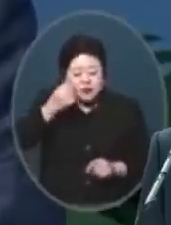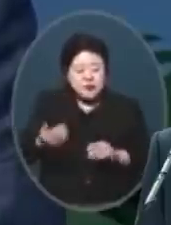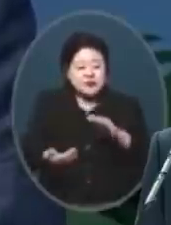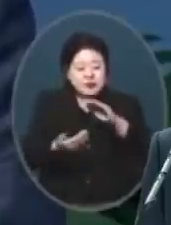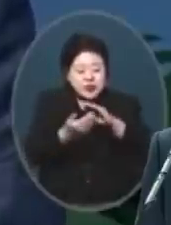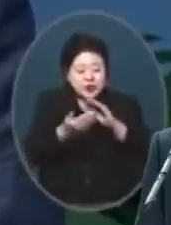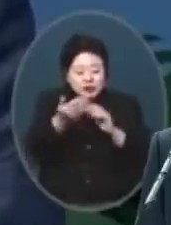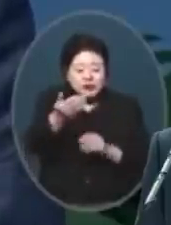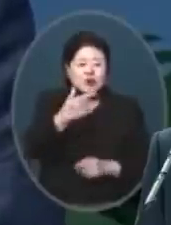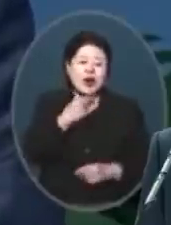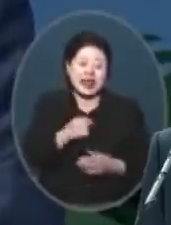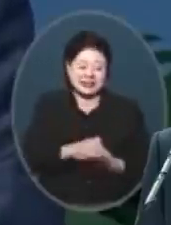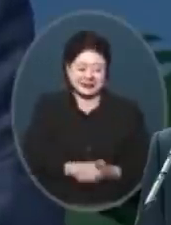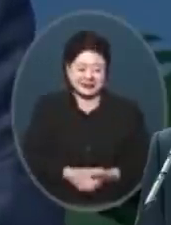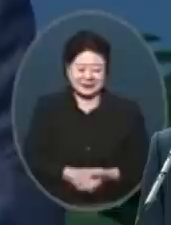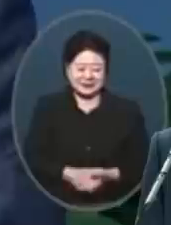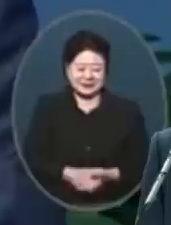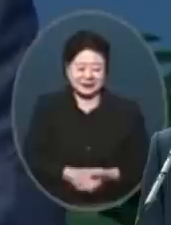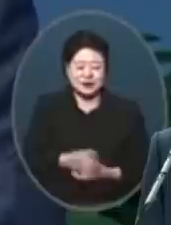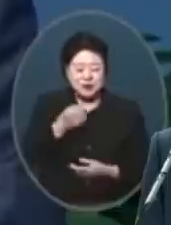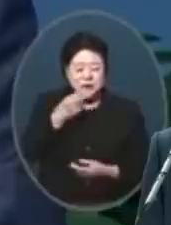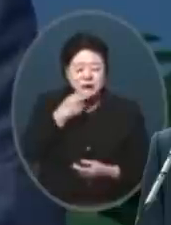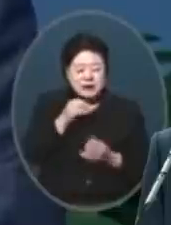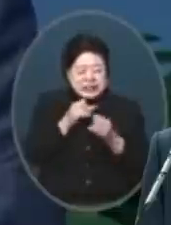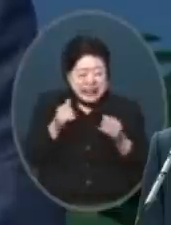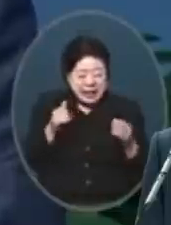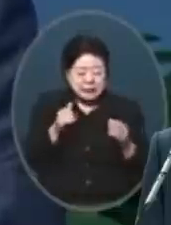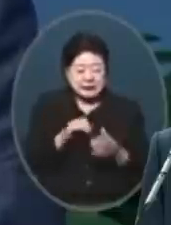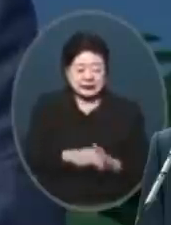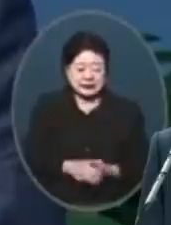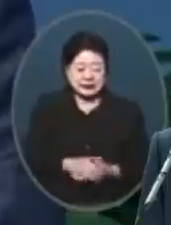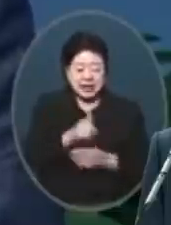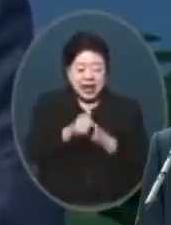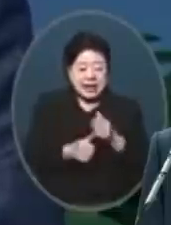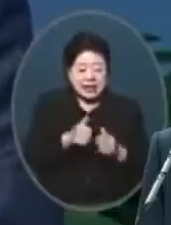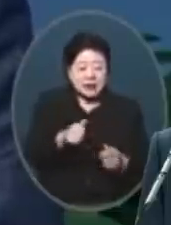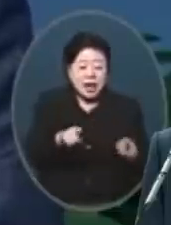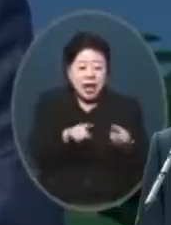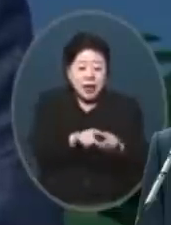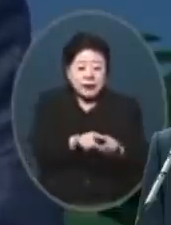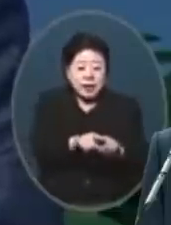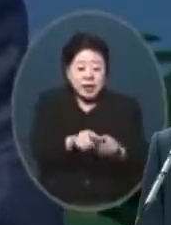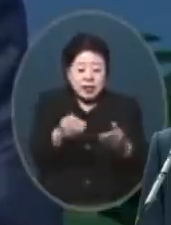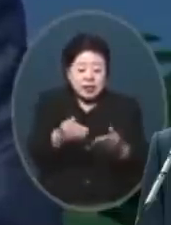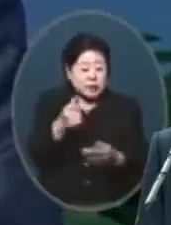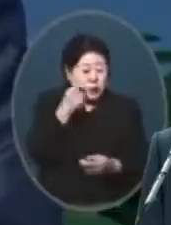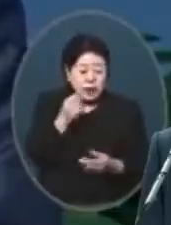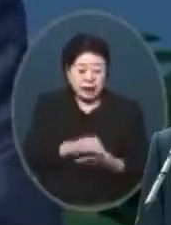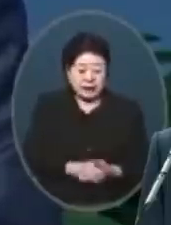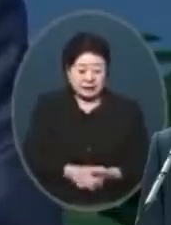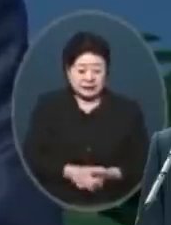주기를 원하시는 것입니다. 꿈이 없는 사람은 하나님과 같이 일이 안 돼요.